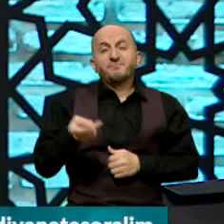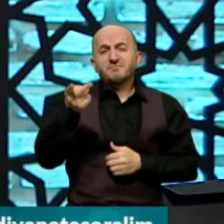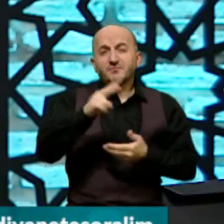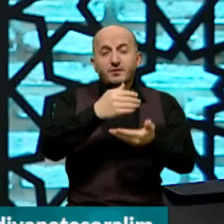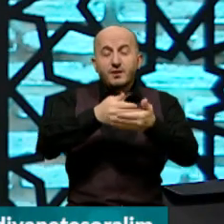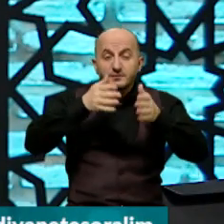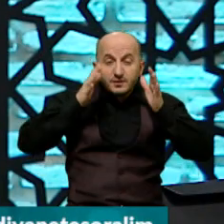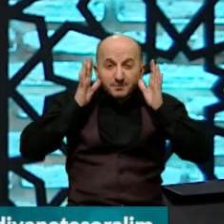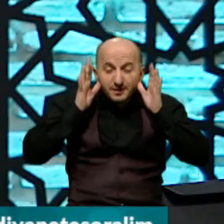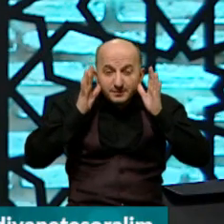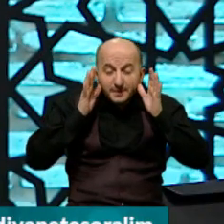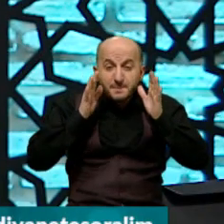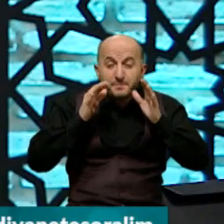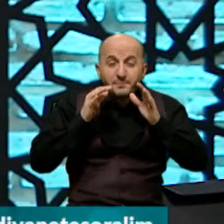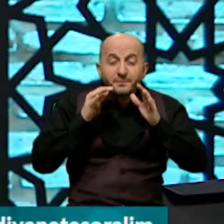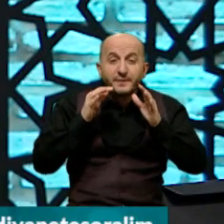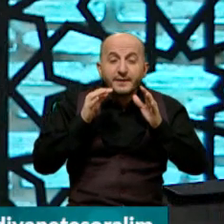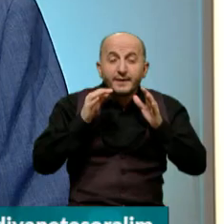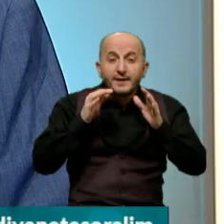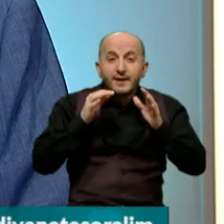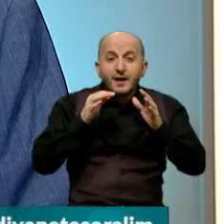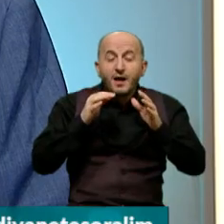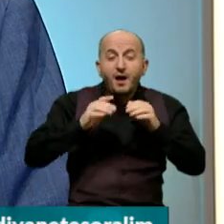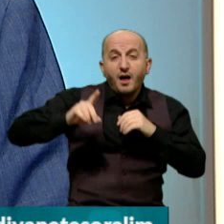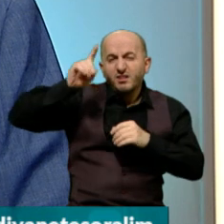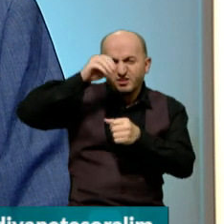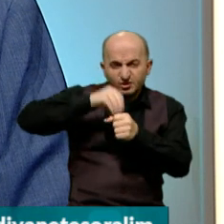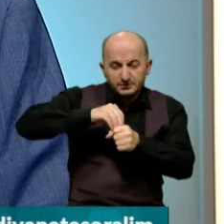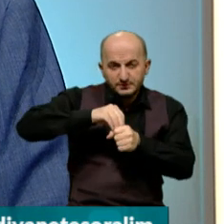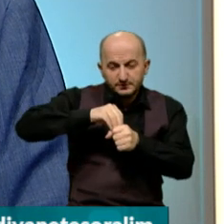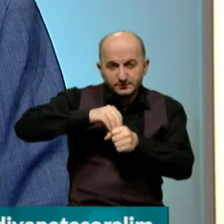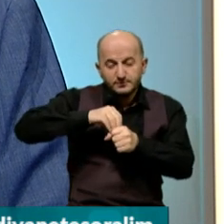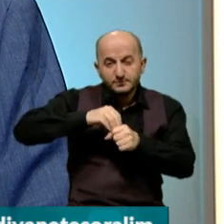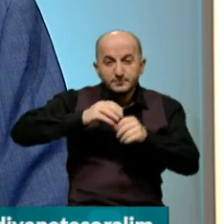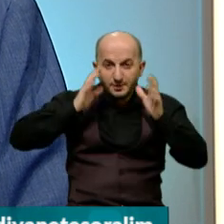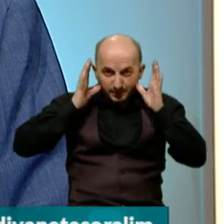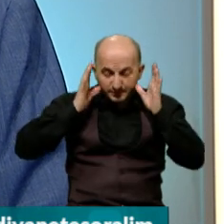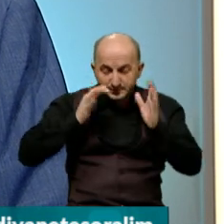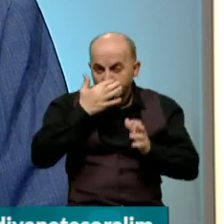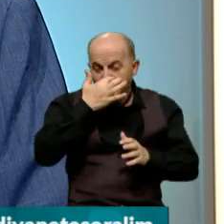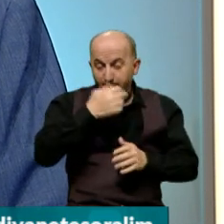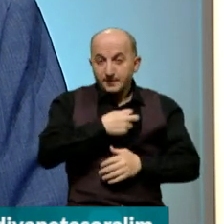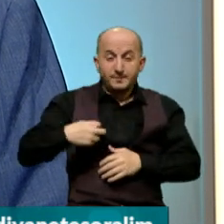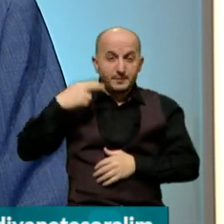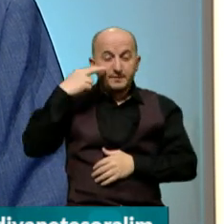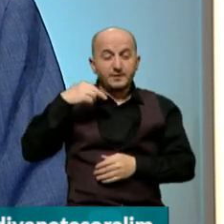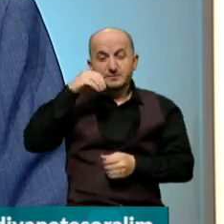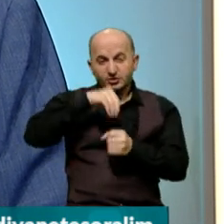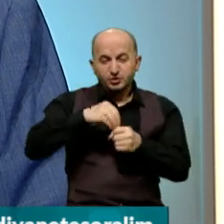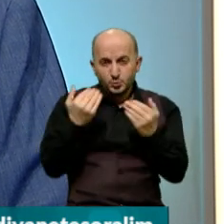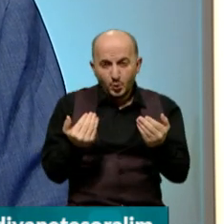zaten hadisatında Allah için namazdır. Peygamberimiz için